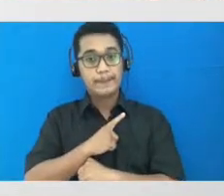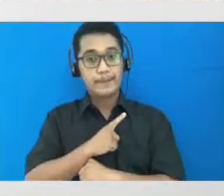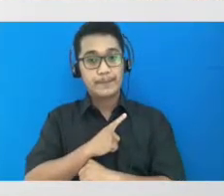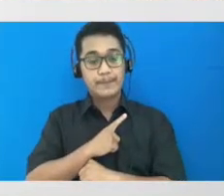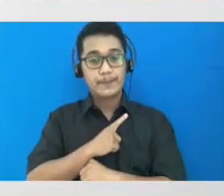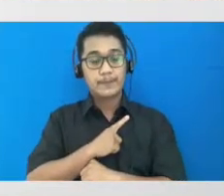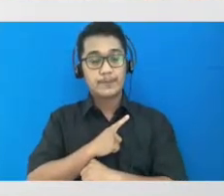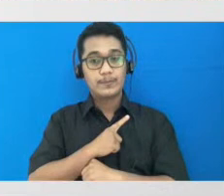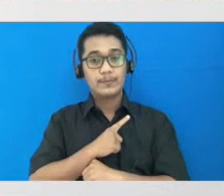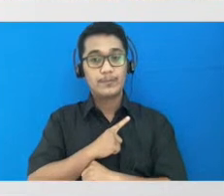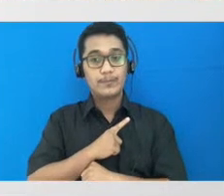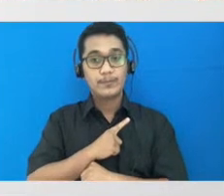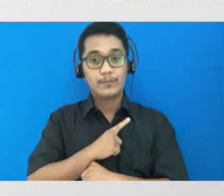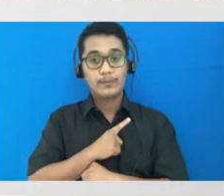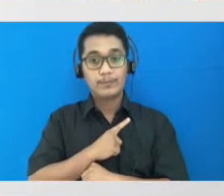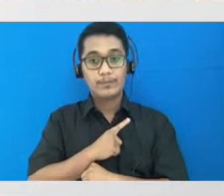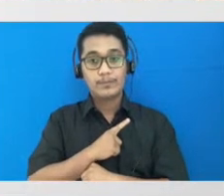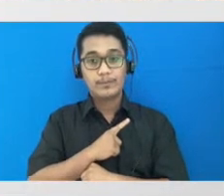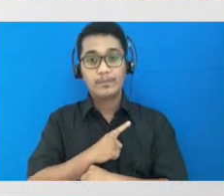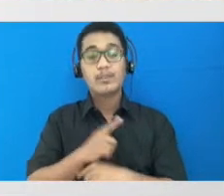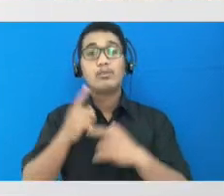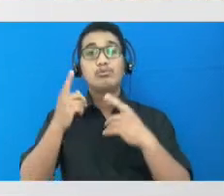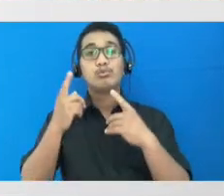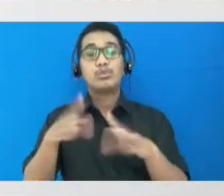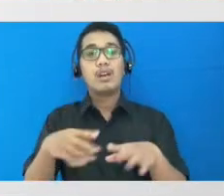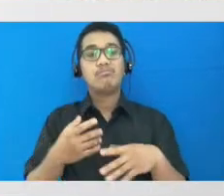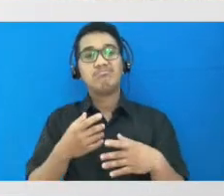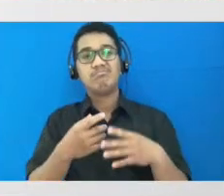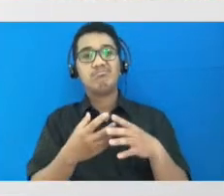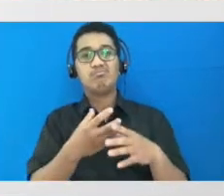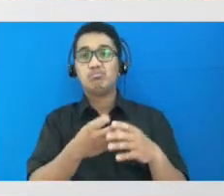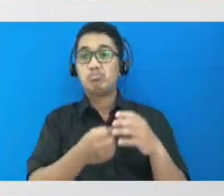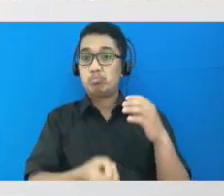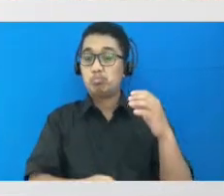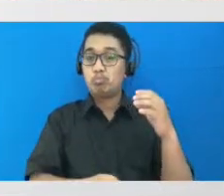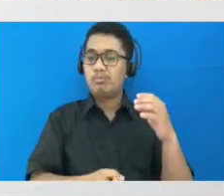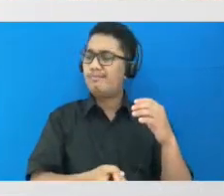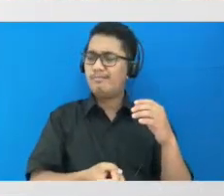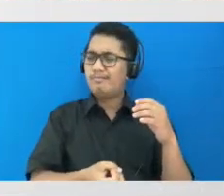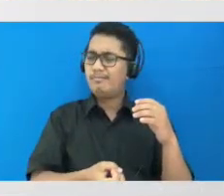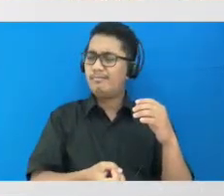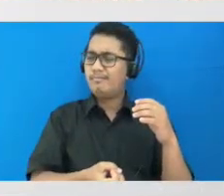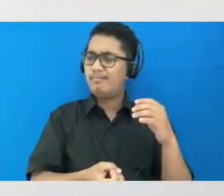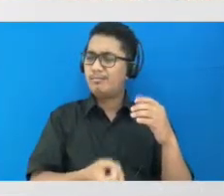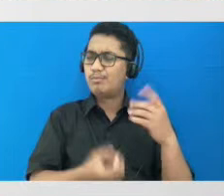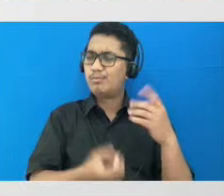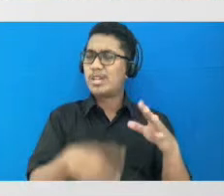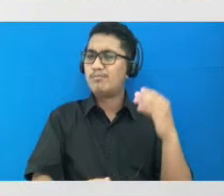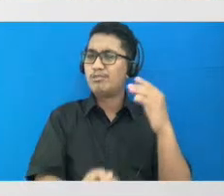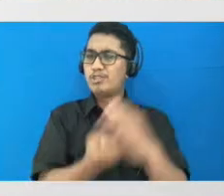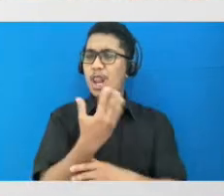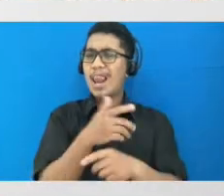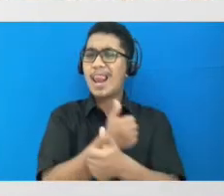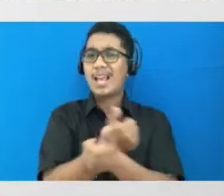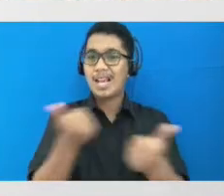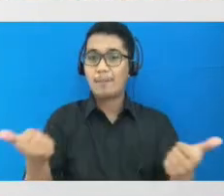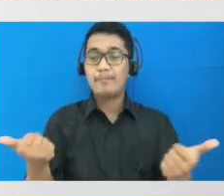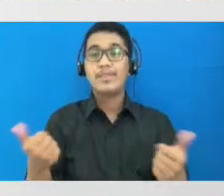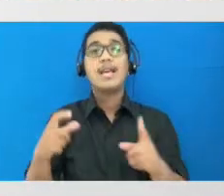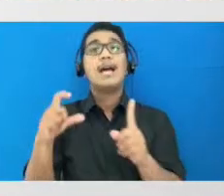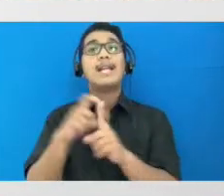data pribadi masyarakat itu sudah terekspos, cukup lengkap. Maksud saya adalah data pribadi itu kan kategorinya